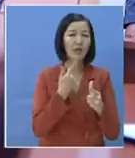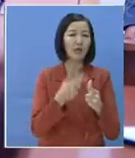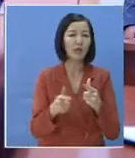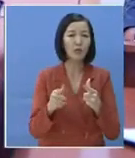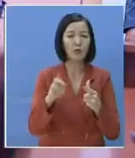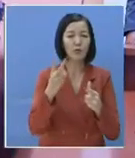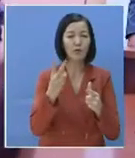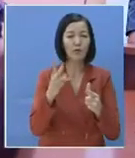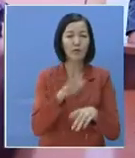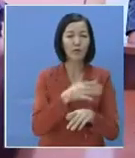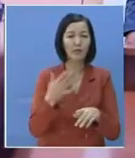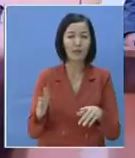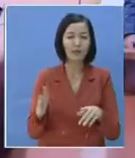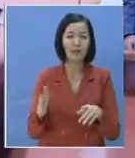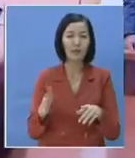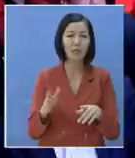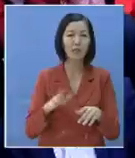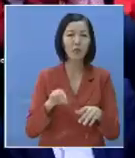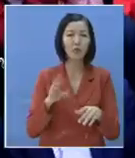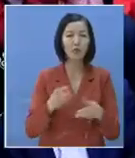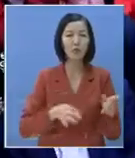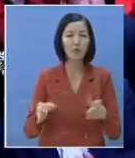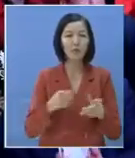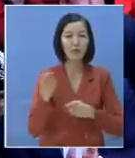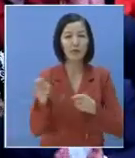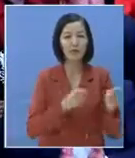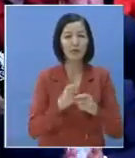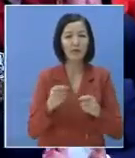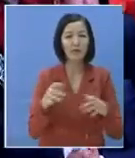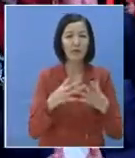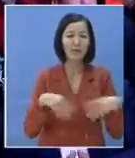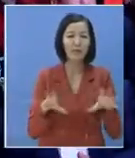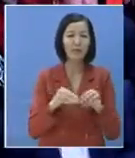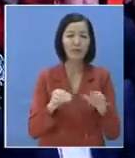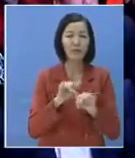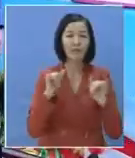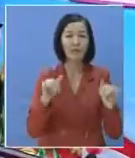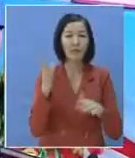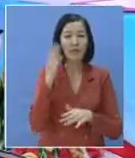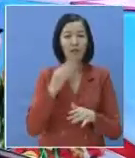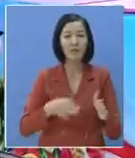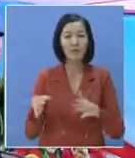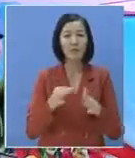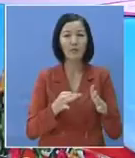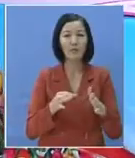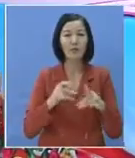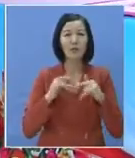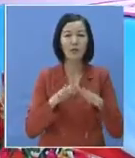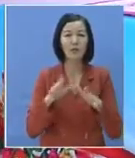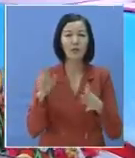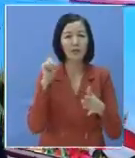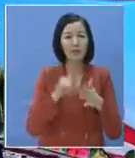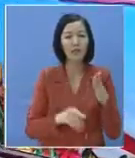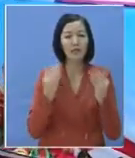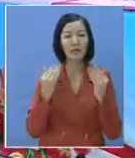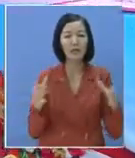о сотрудничестве между Туркестанским областным управлением общественного развития и Алматинским областным управлением по делам религии.